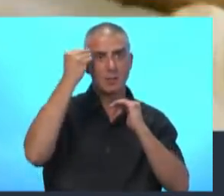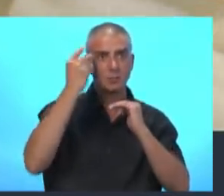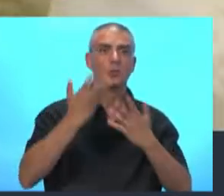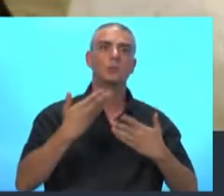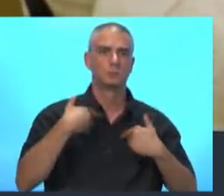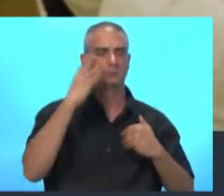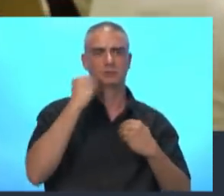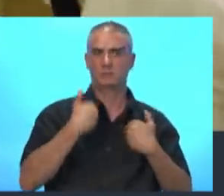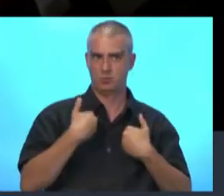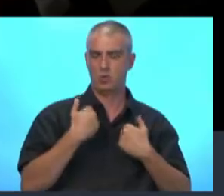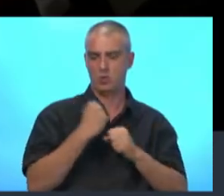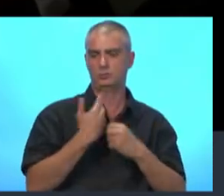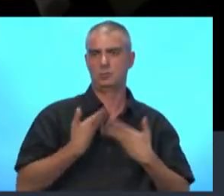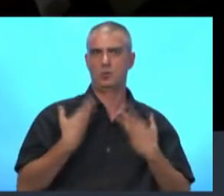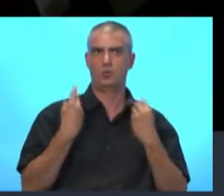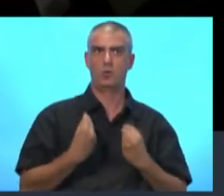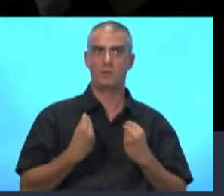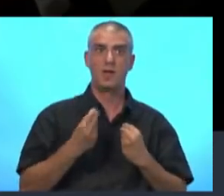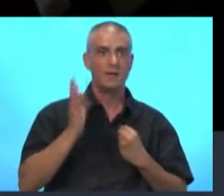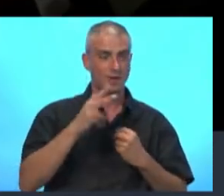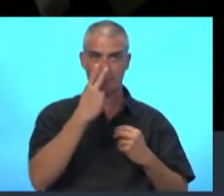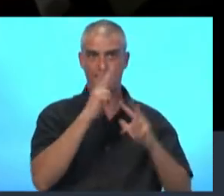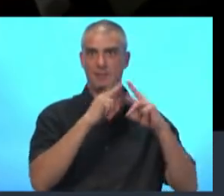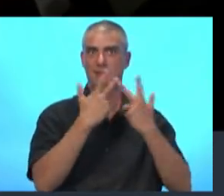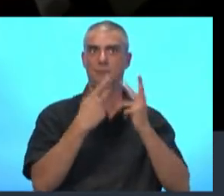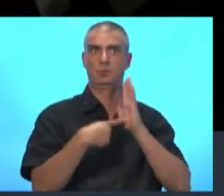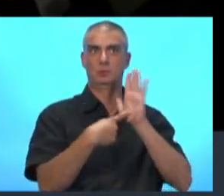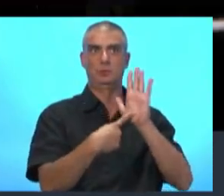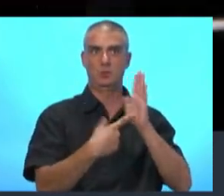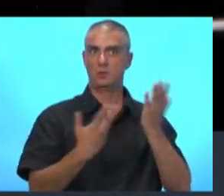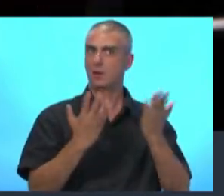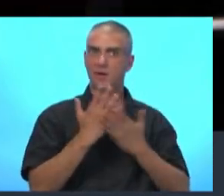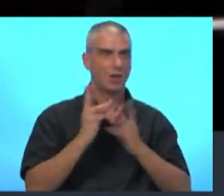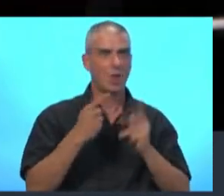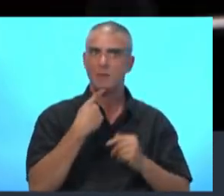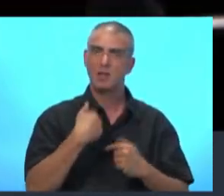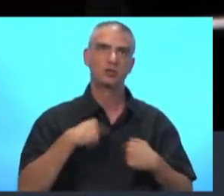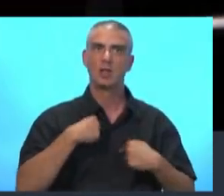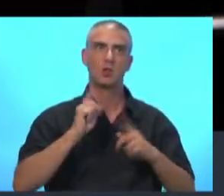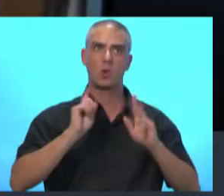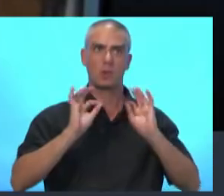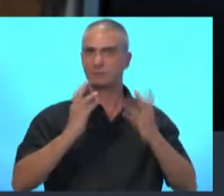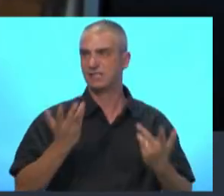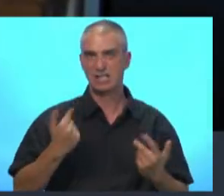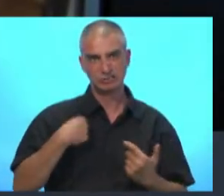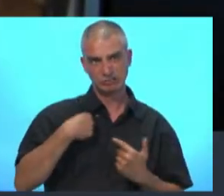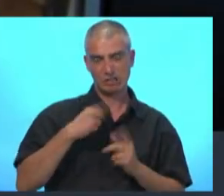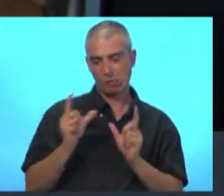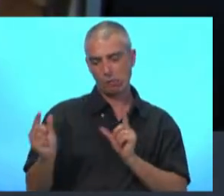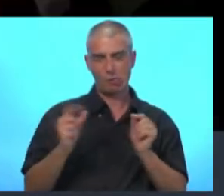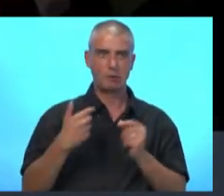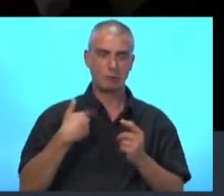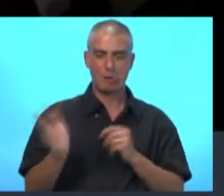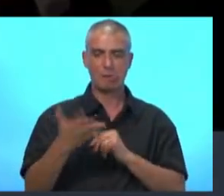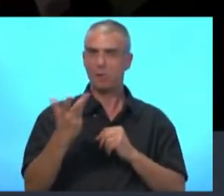אותנו, זה עושה לנו טוב, וגם ברמה הציבורית, החיצונית, כבר לא יכולים להגיד לנו שאנחנו לא בסדר, שאנחנו שוליים, שאנחנו